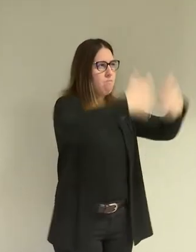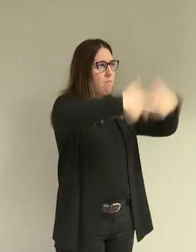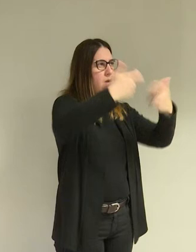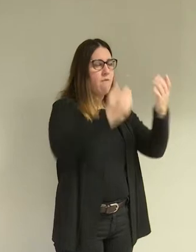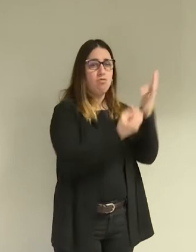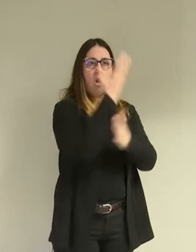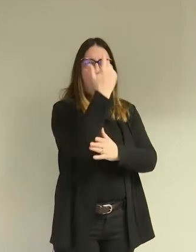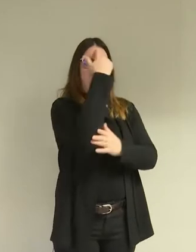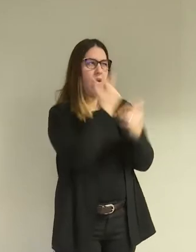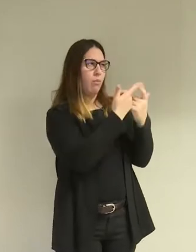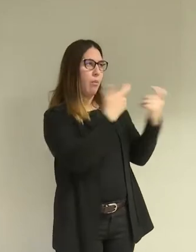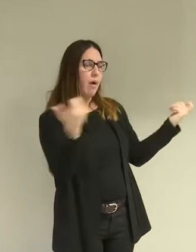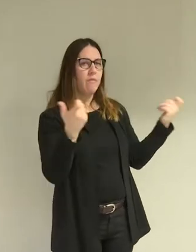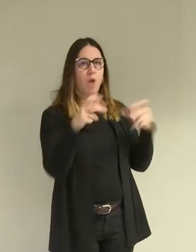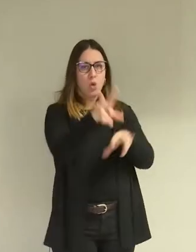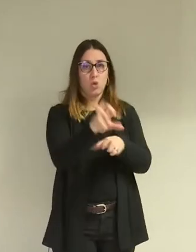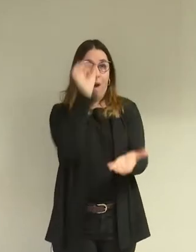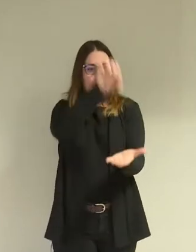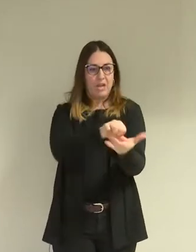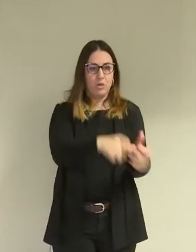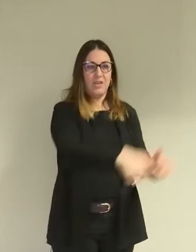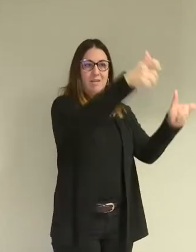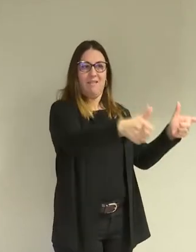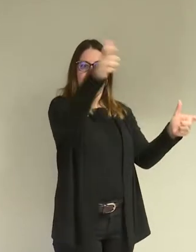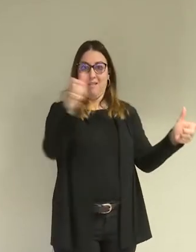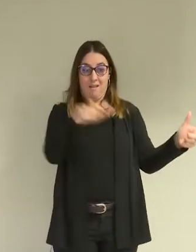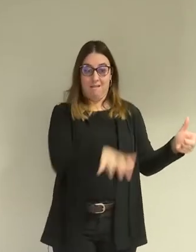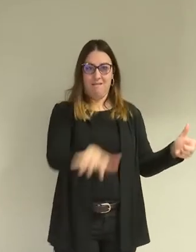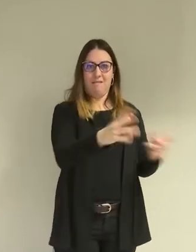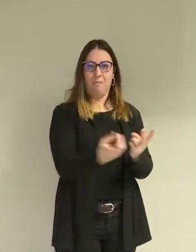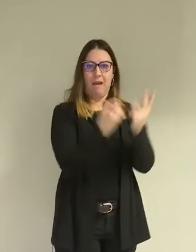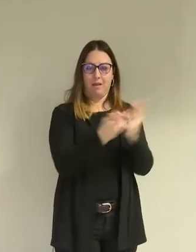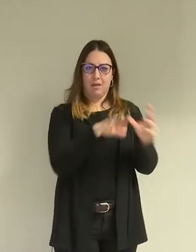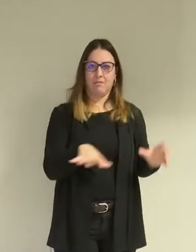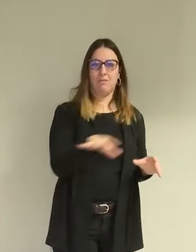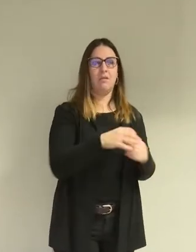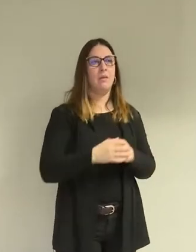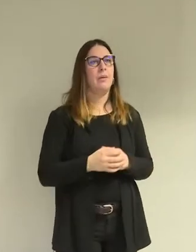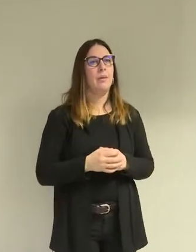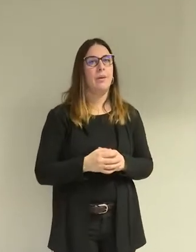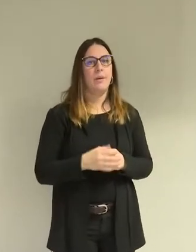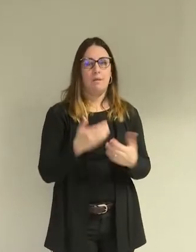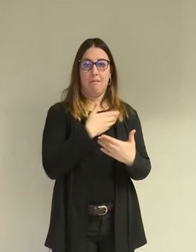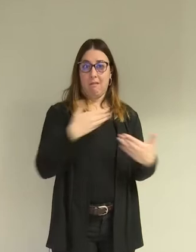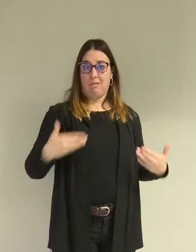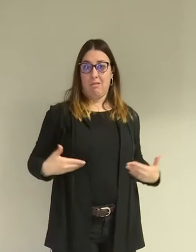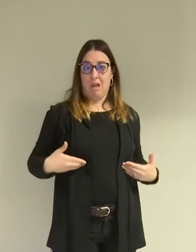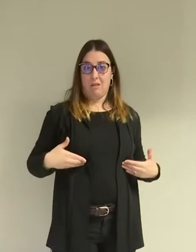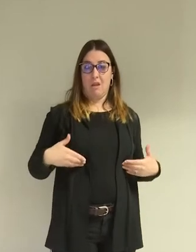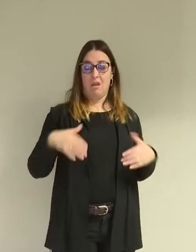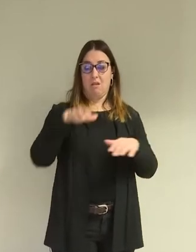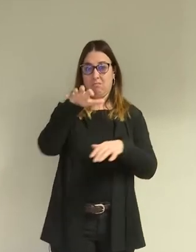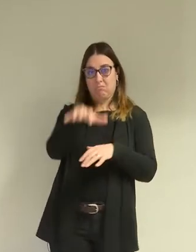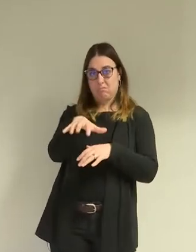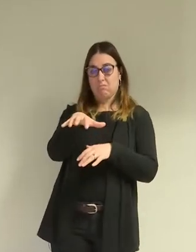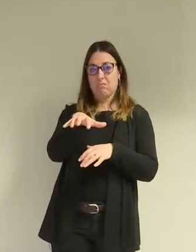diversifiée avec un square créé au milieu du quartier le dernier lot de cette zac zone d'aménagement concertée